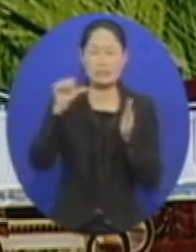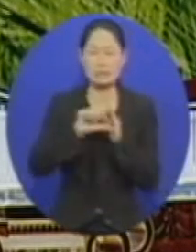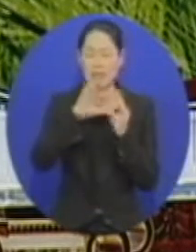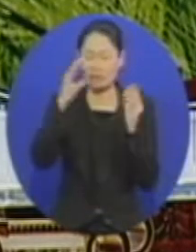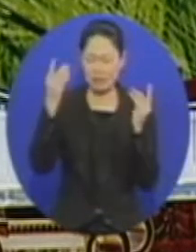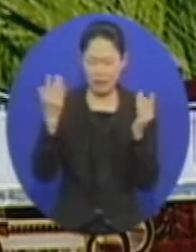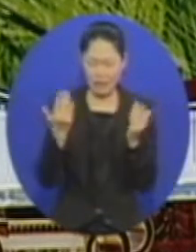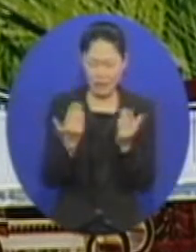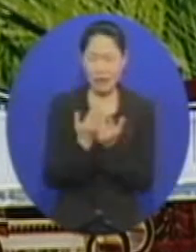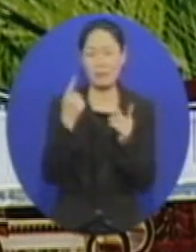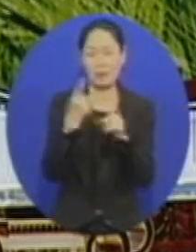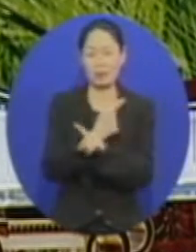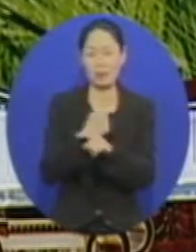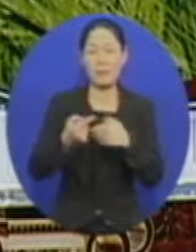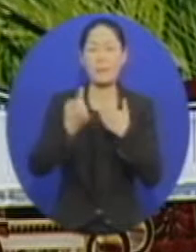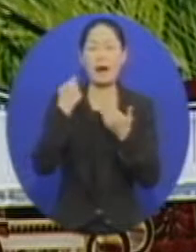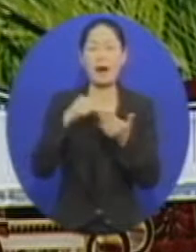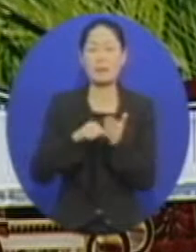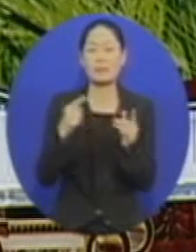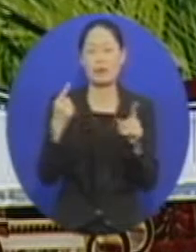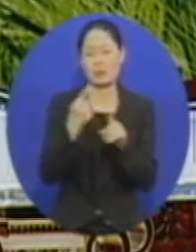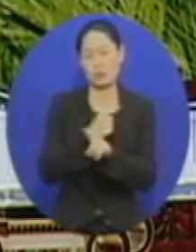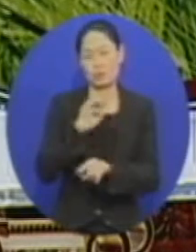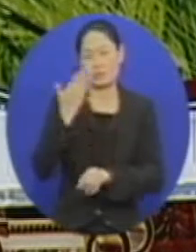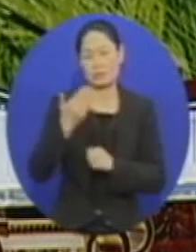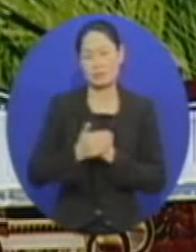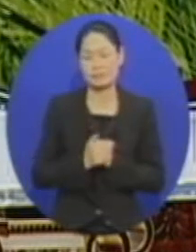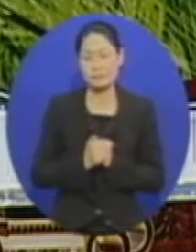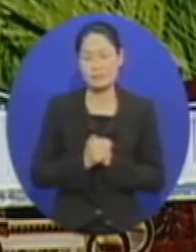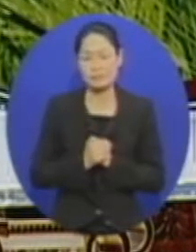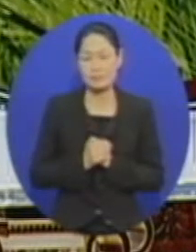바뀌어요 여러분의 마음이 바뀌는 거 료마